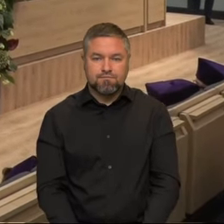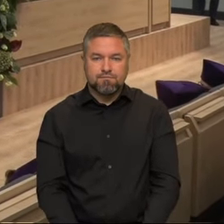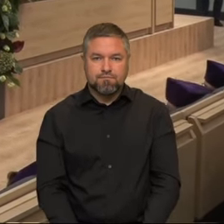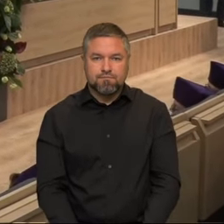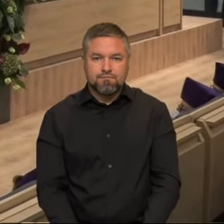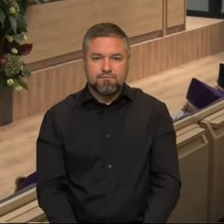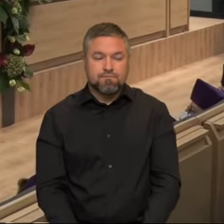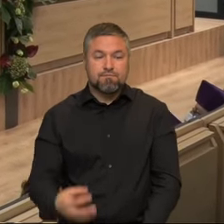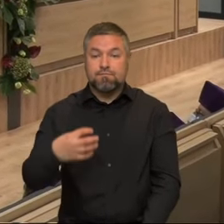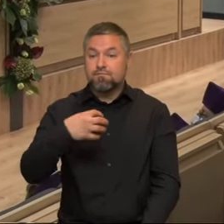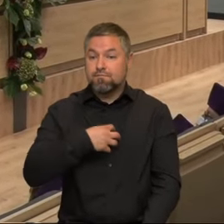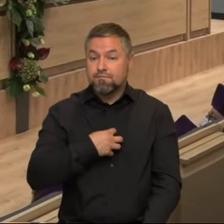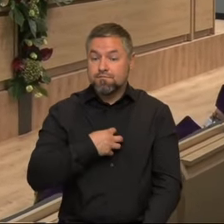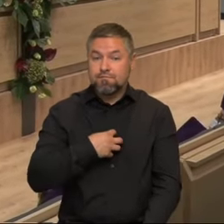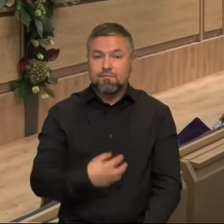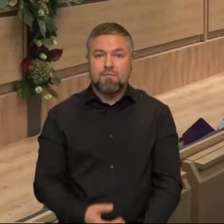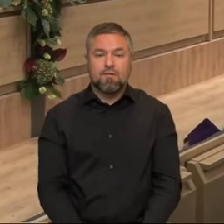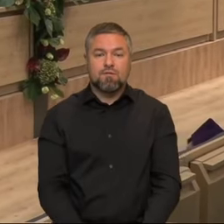Magnificencjo rektorze,